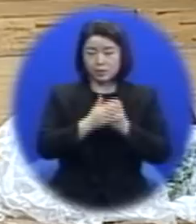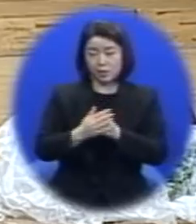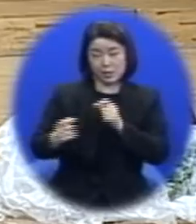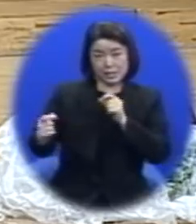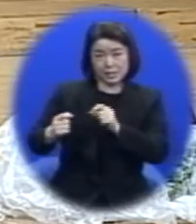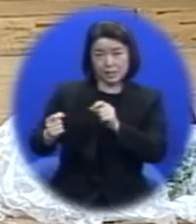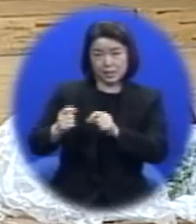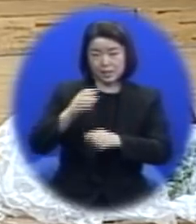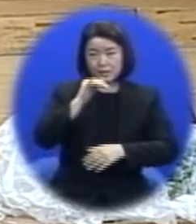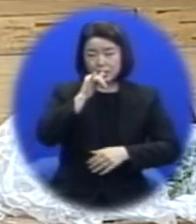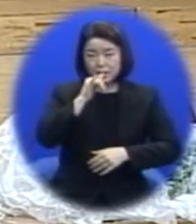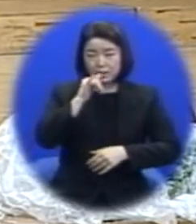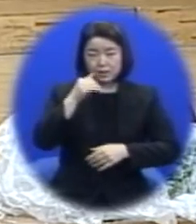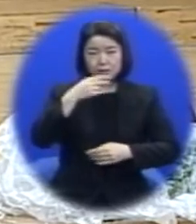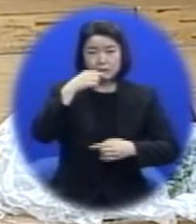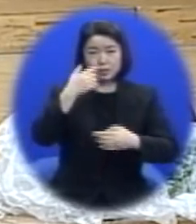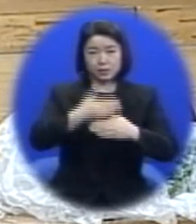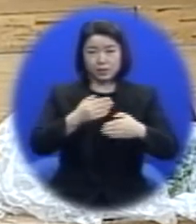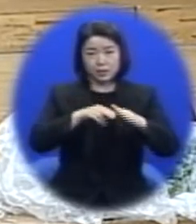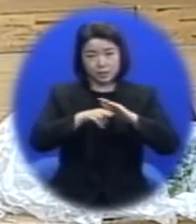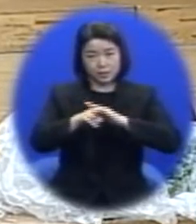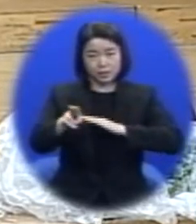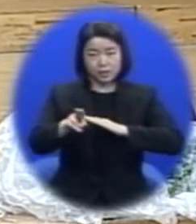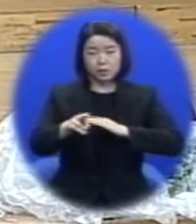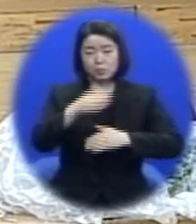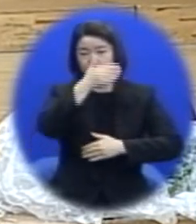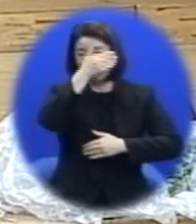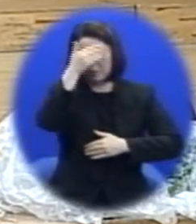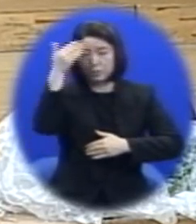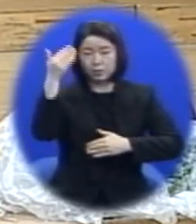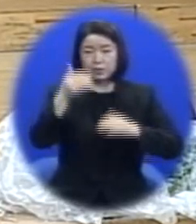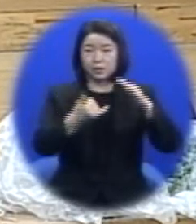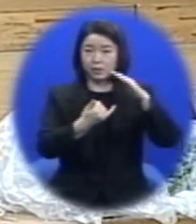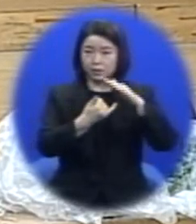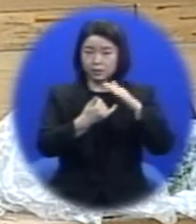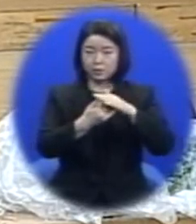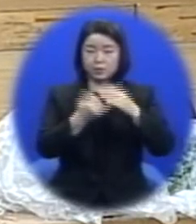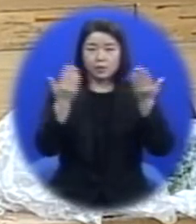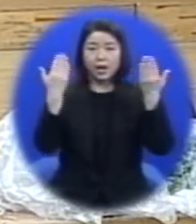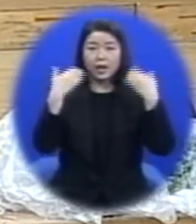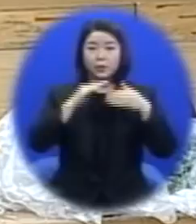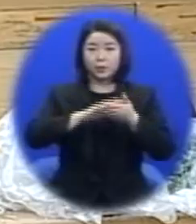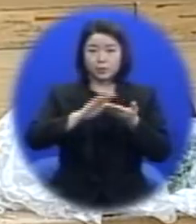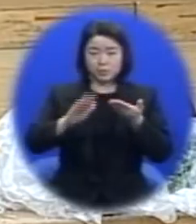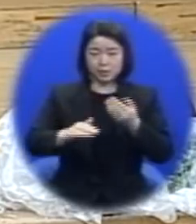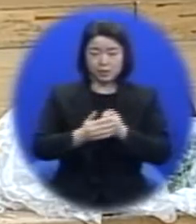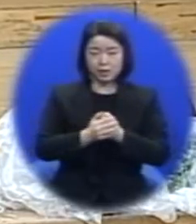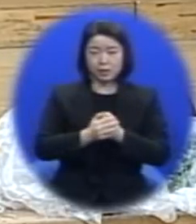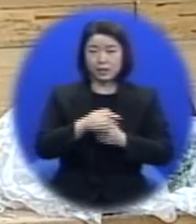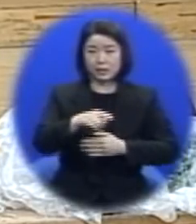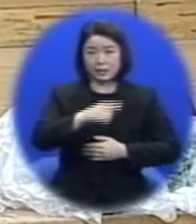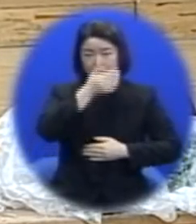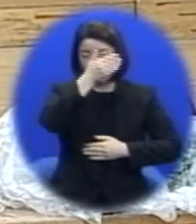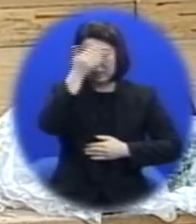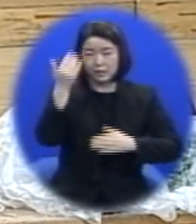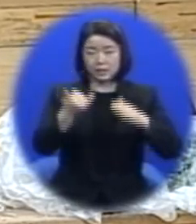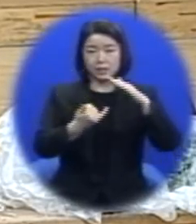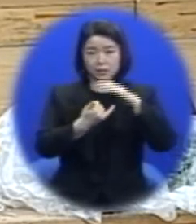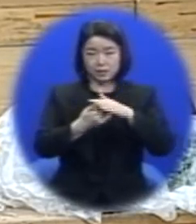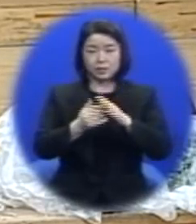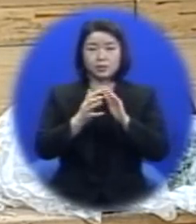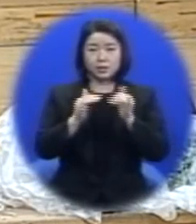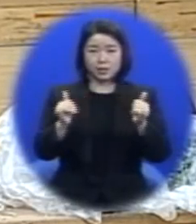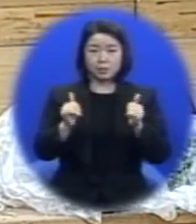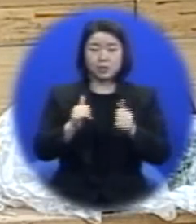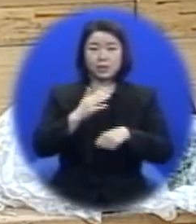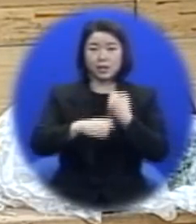탈북 청소년들의 학교입니다. 참석해서 그 탈북 청소년들이